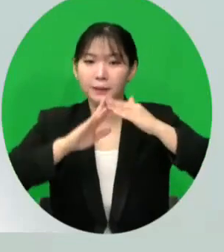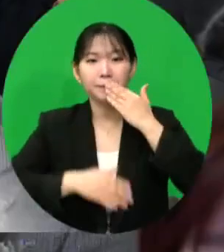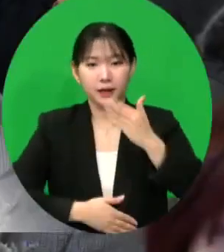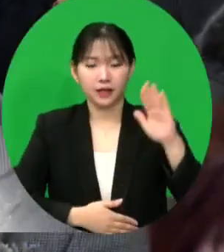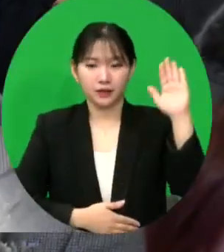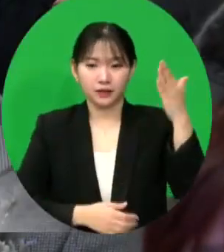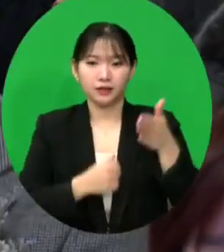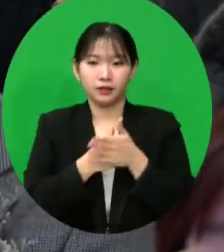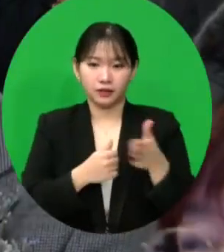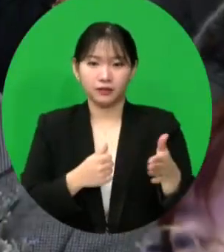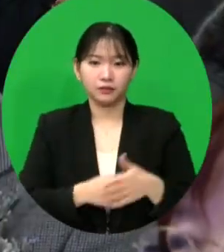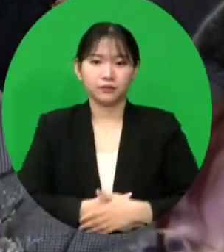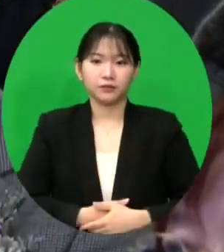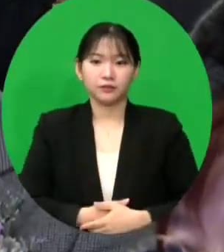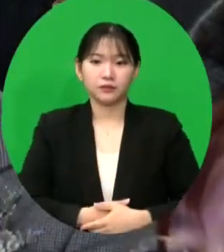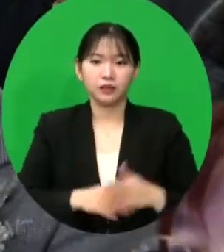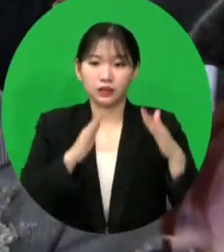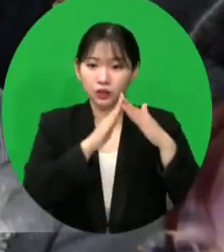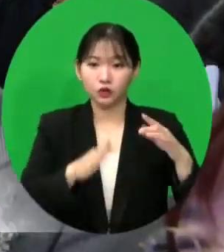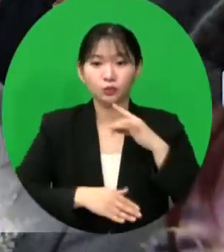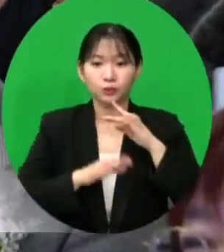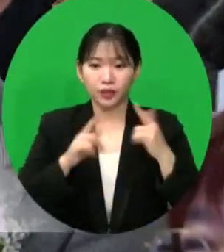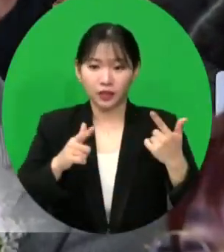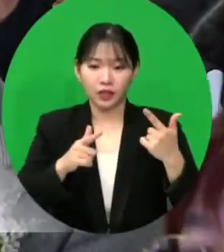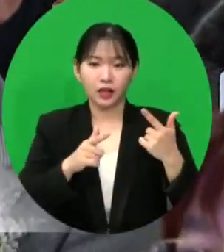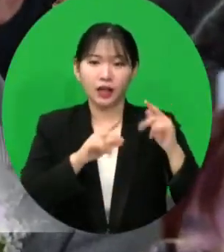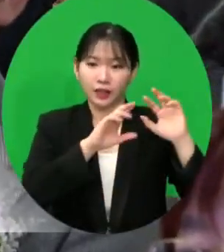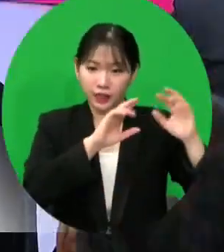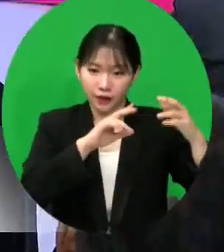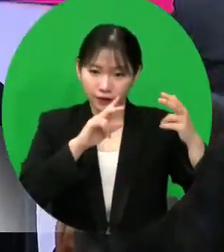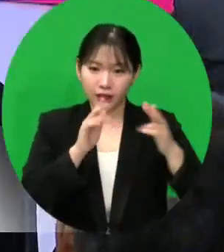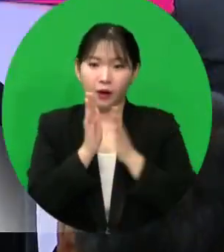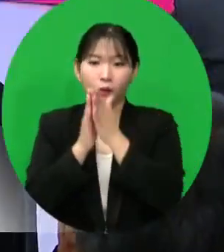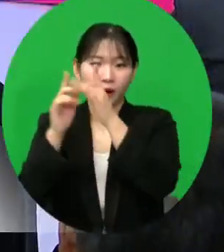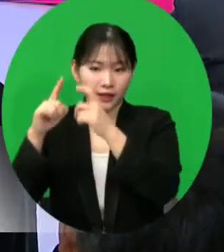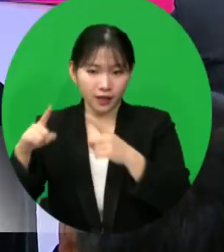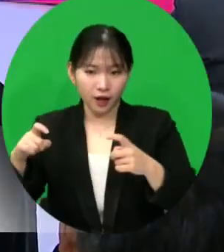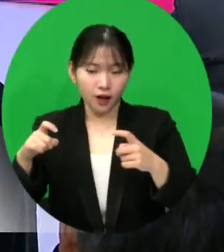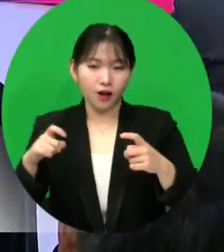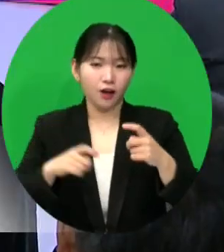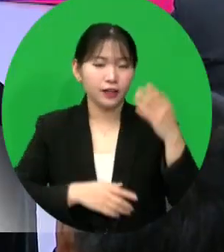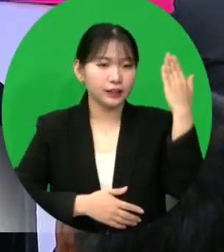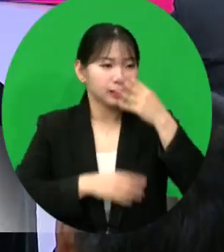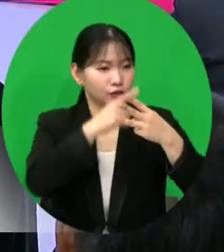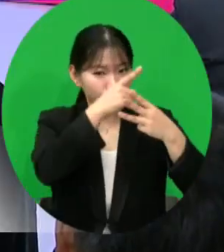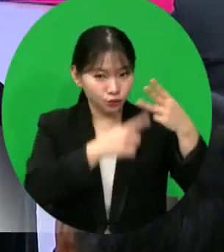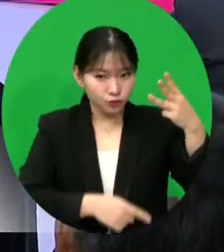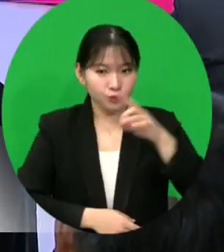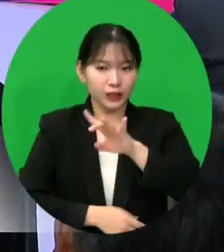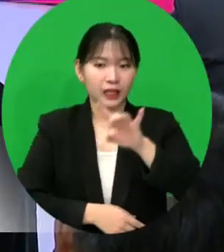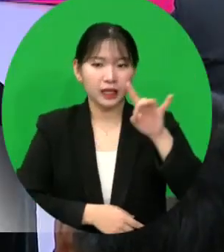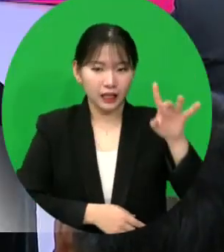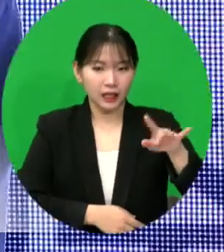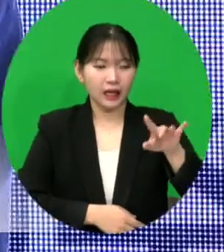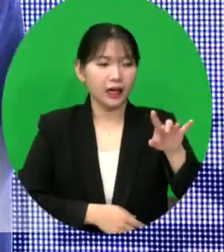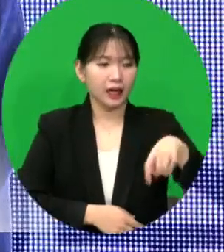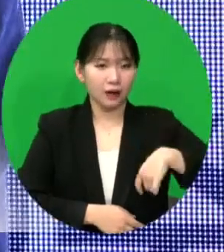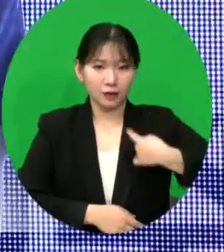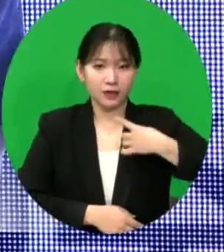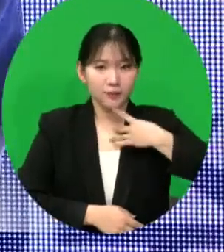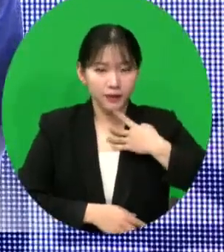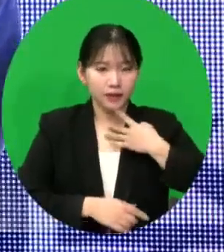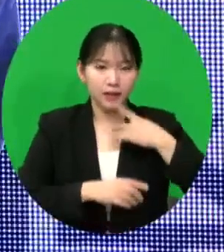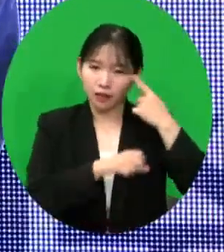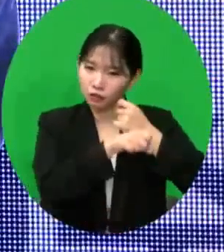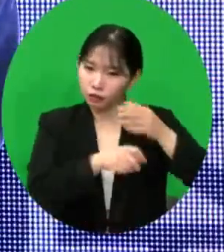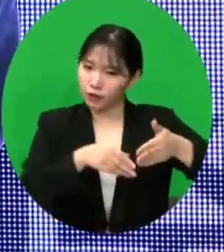됐기 때문입니다. 전주뿐 아니라 경기 성남과 화성, 충북 청주시도 각각 시정연구원을 개원하거나 준비